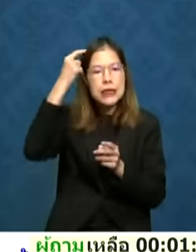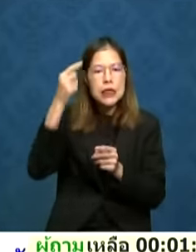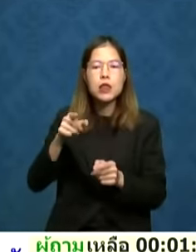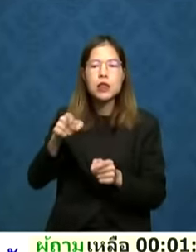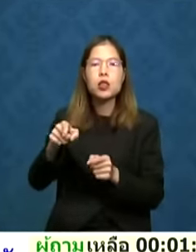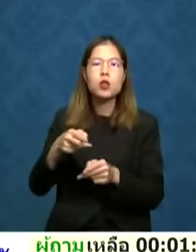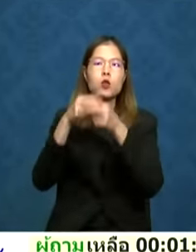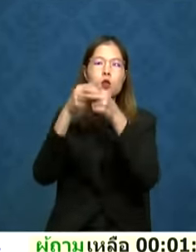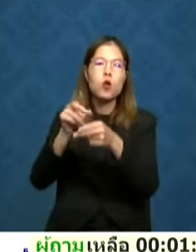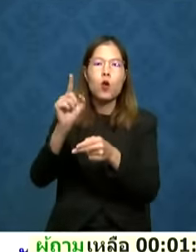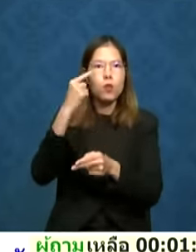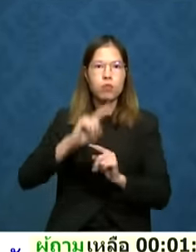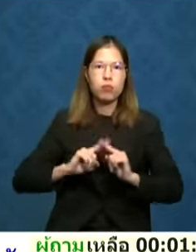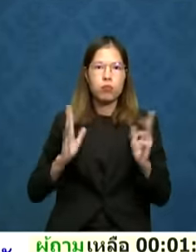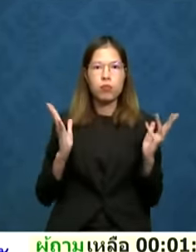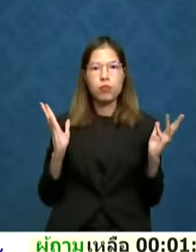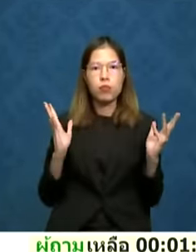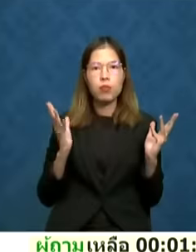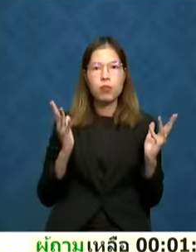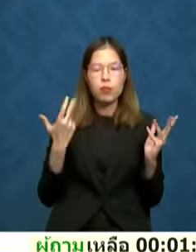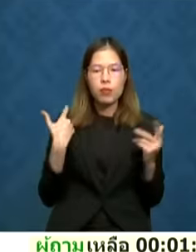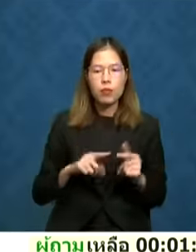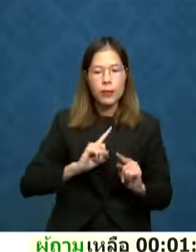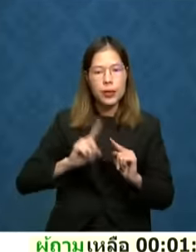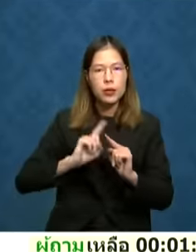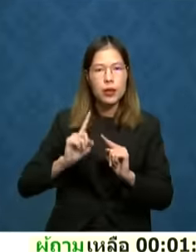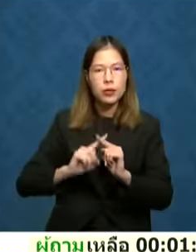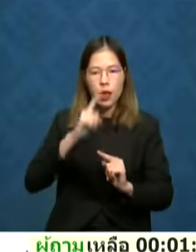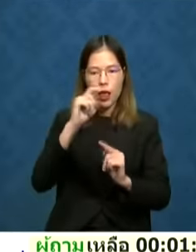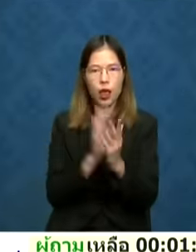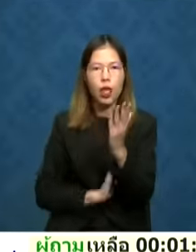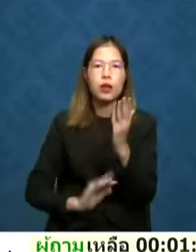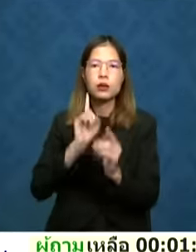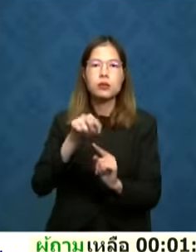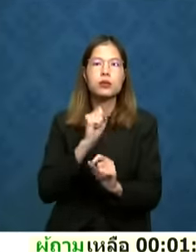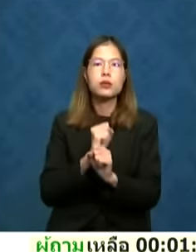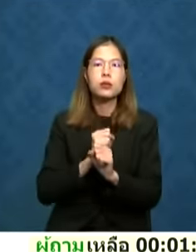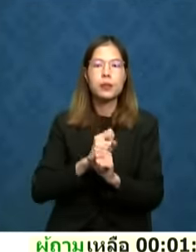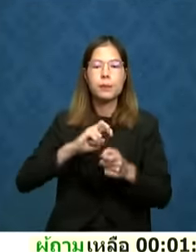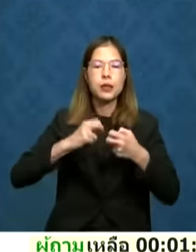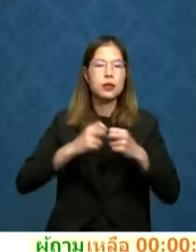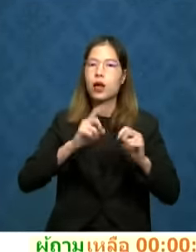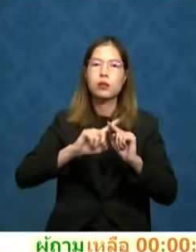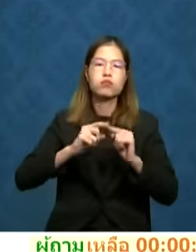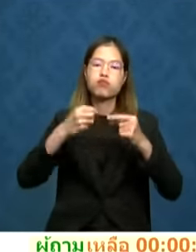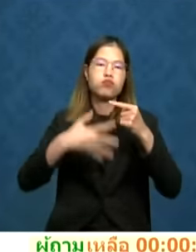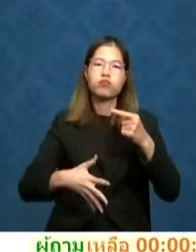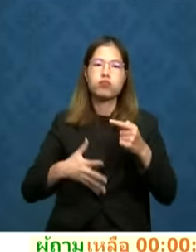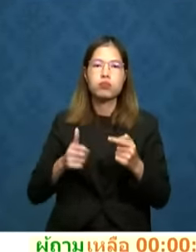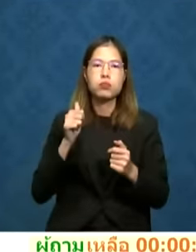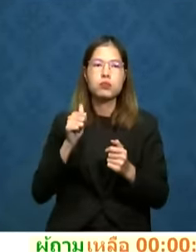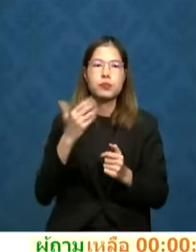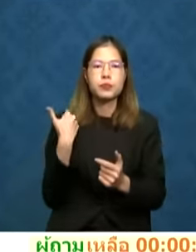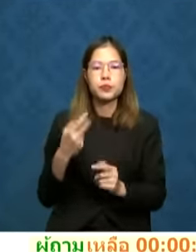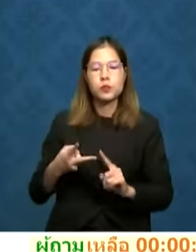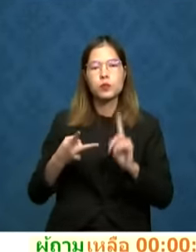จริงและผมไม่แลกใจเลยวาทำไมเวีการ caminhoมเรี referred toอัี้สองโเมเย